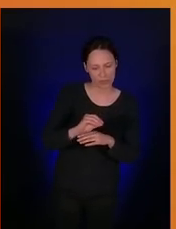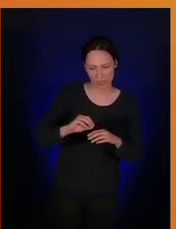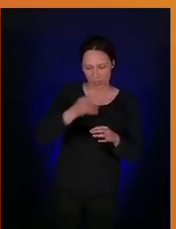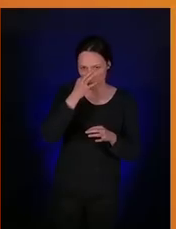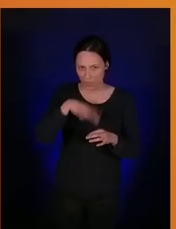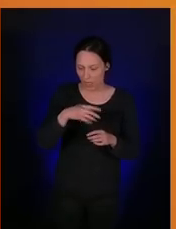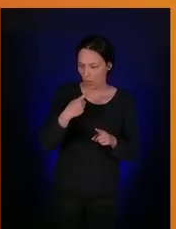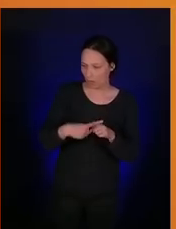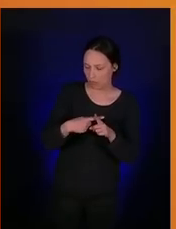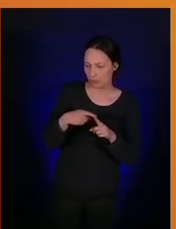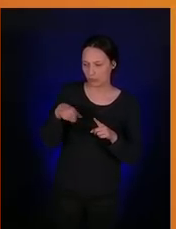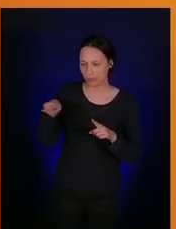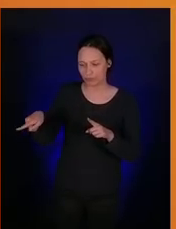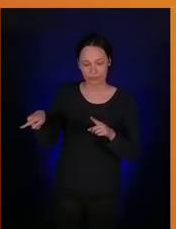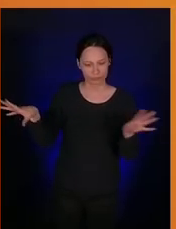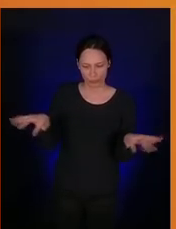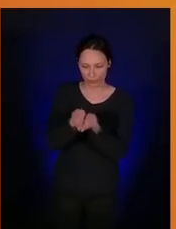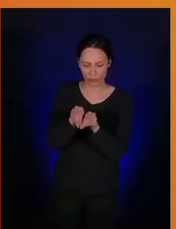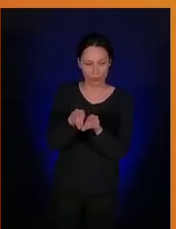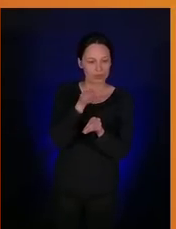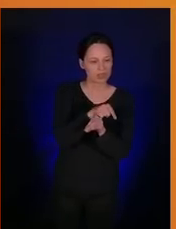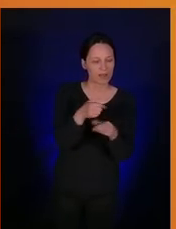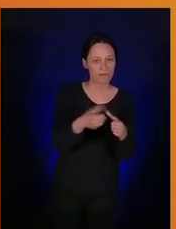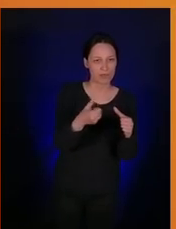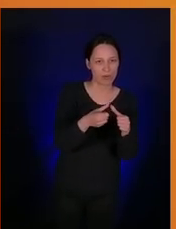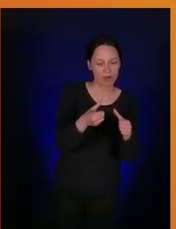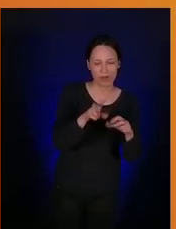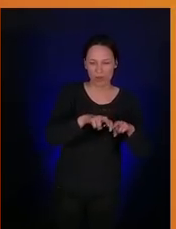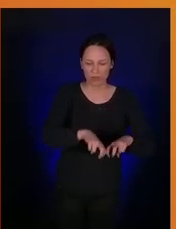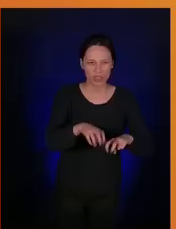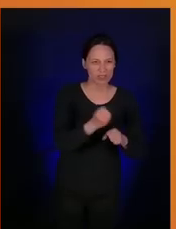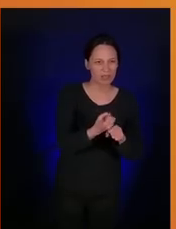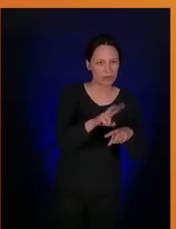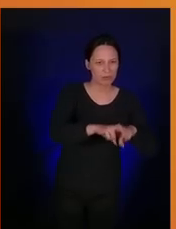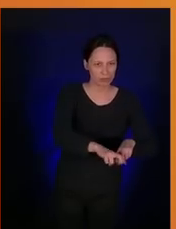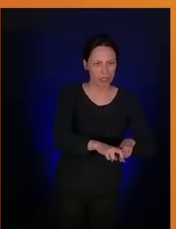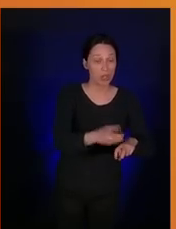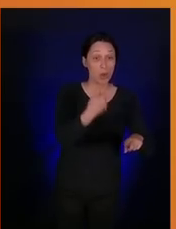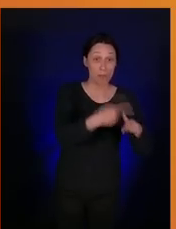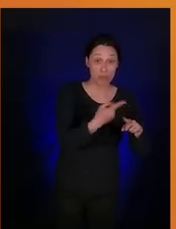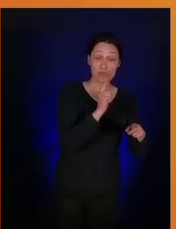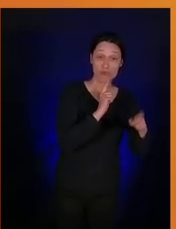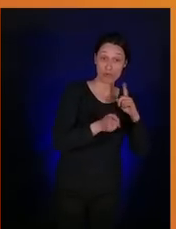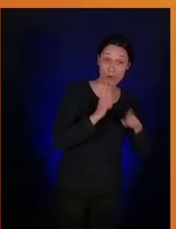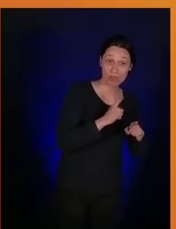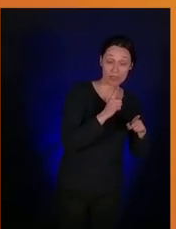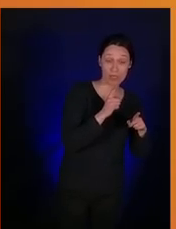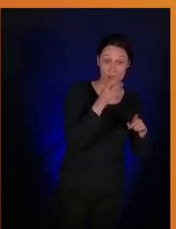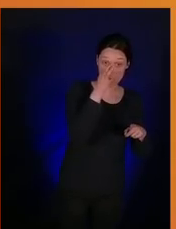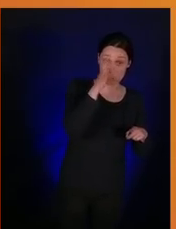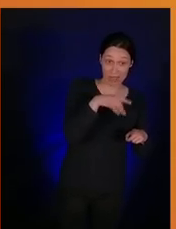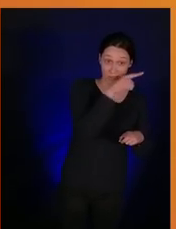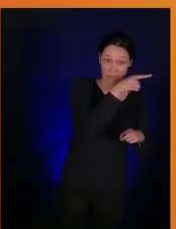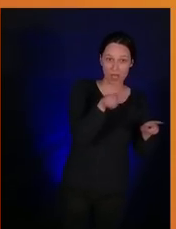qui réalise des expertises et des travaux de recherche, avec l'autorité de sûreté nucléaire, qui est le gendarme des centrales, qui est le contrôle de la sûreté nucléaire